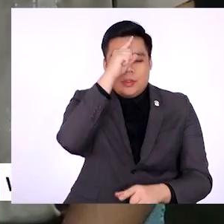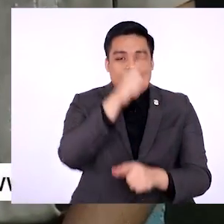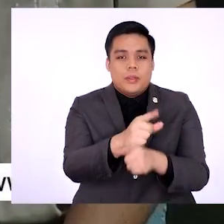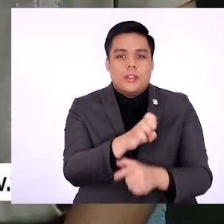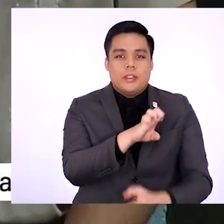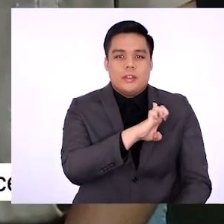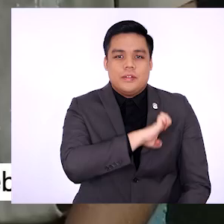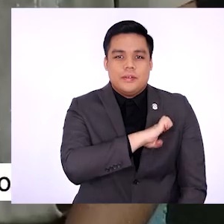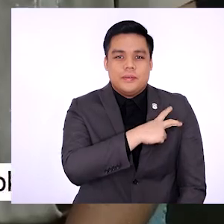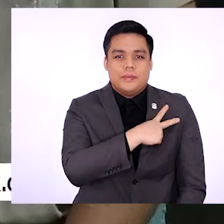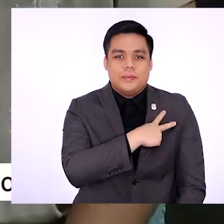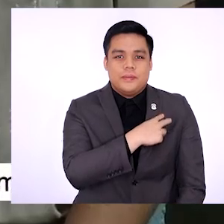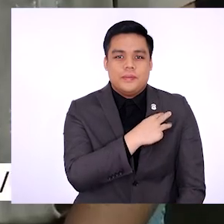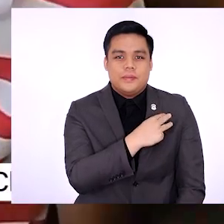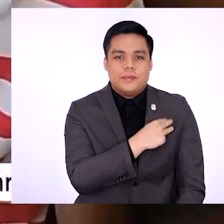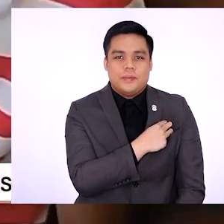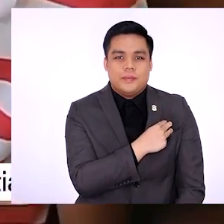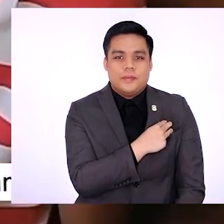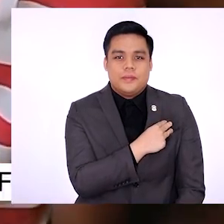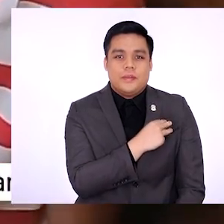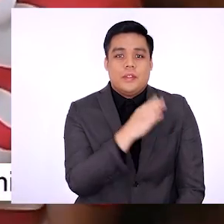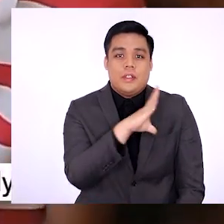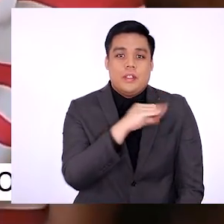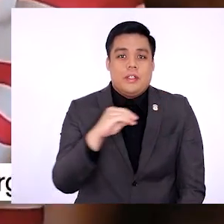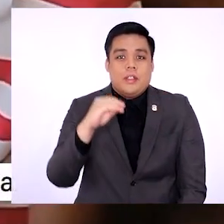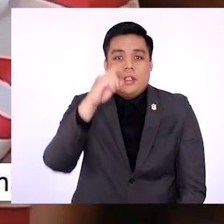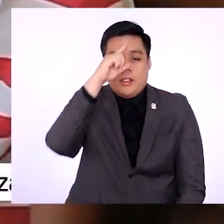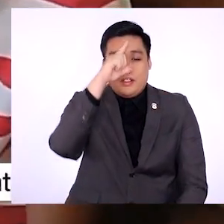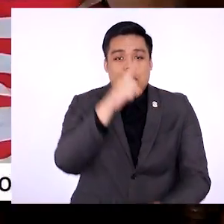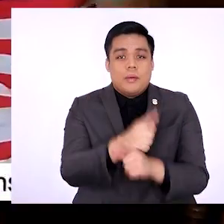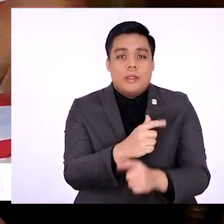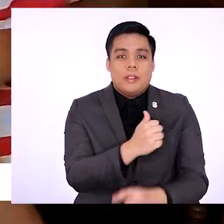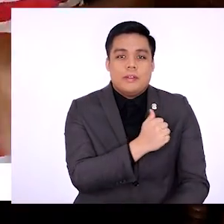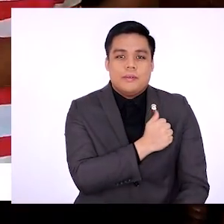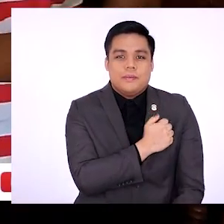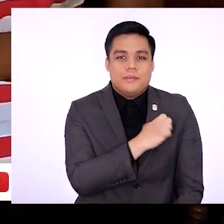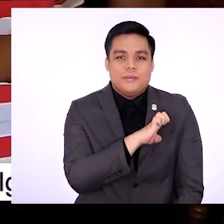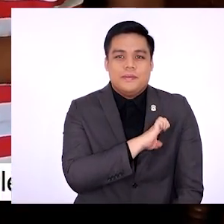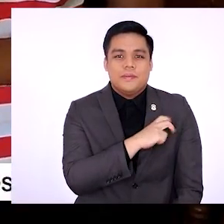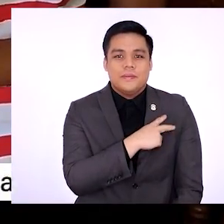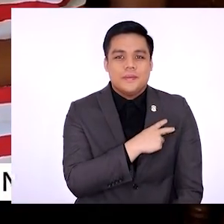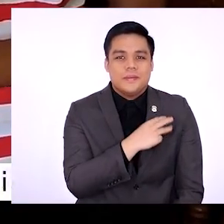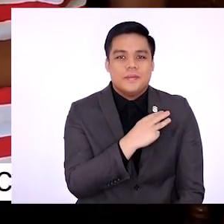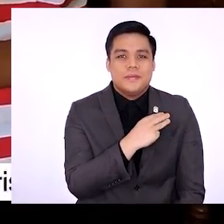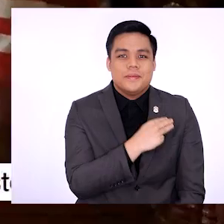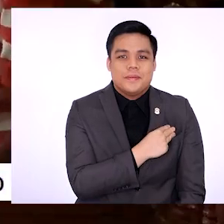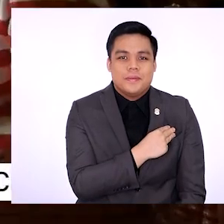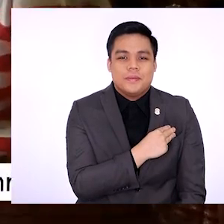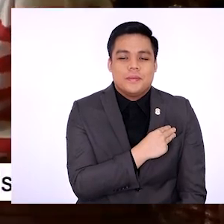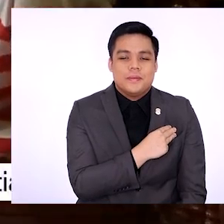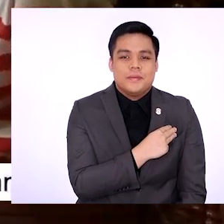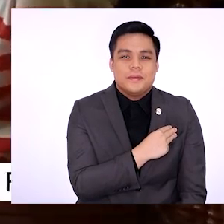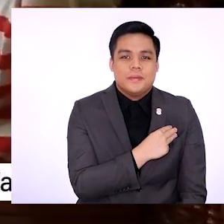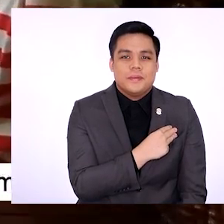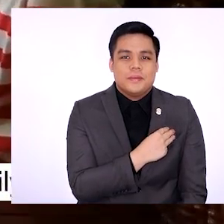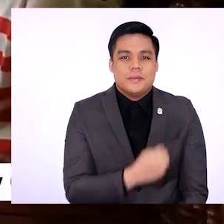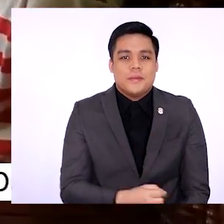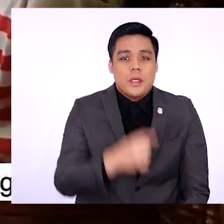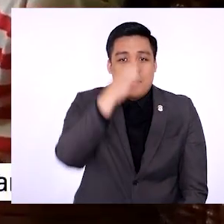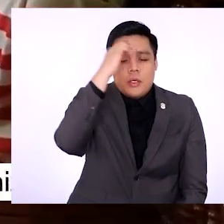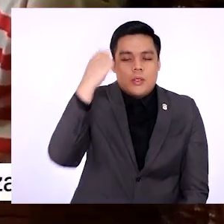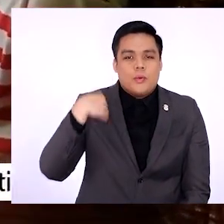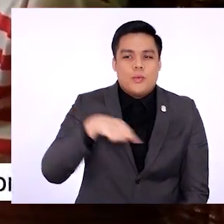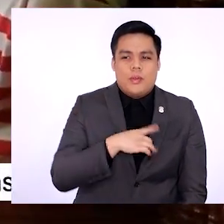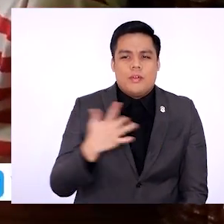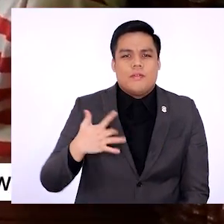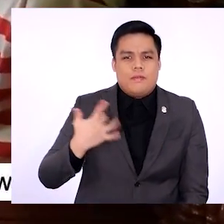na Eduardo V. Manalo, pati na rin sa ating kapatid na Angelo Eranio Manalo, dahil damang-dama po namin